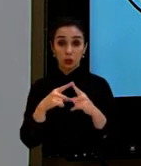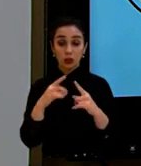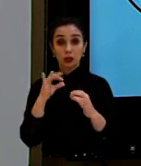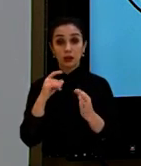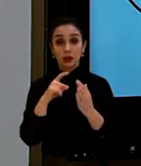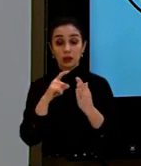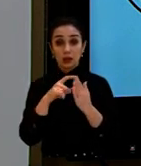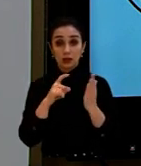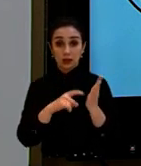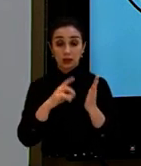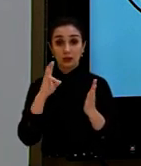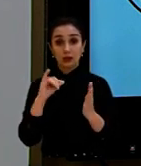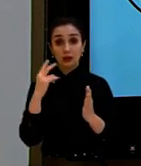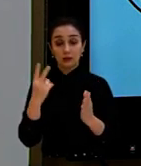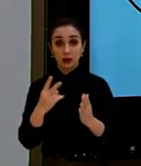и разделить на 2.